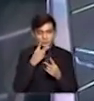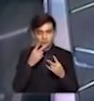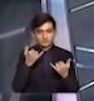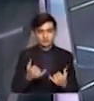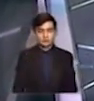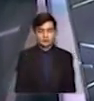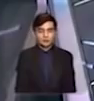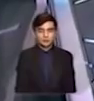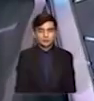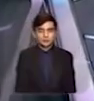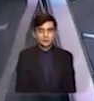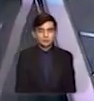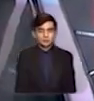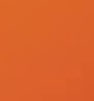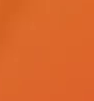көретіндеріңіз.